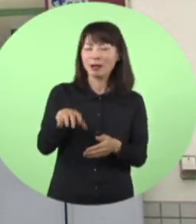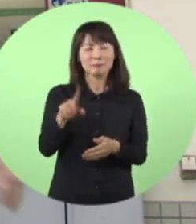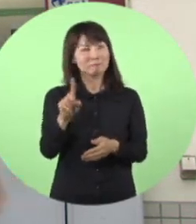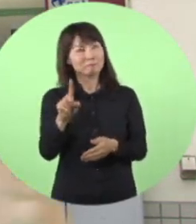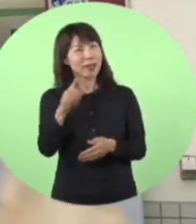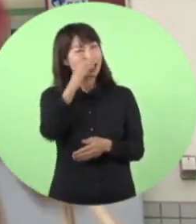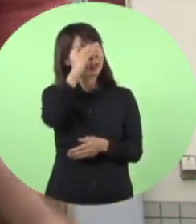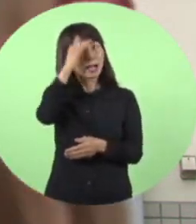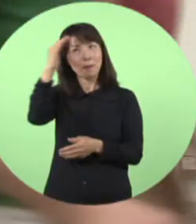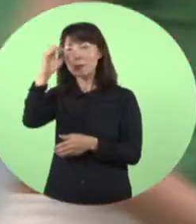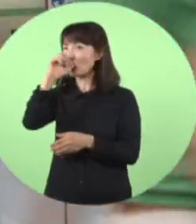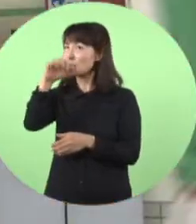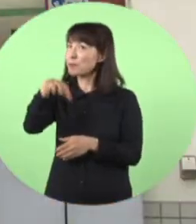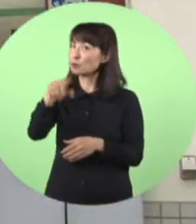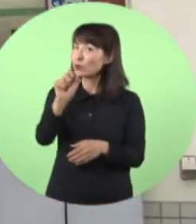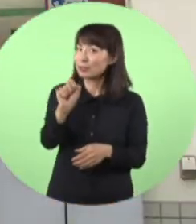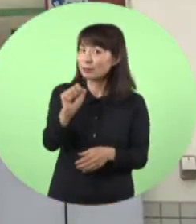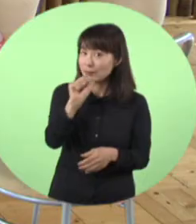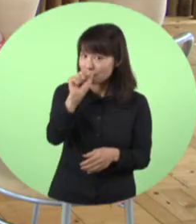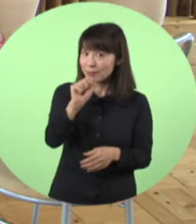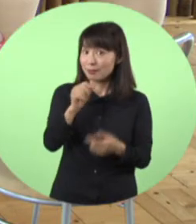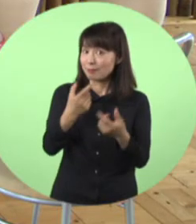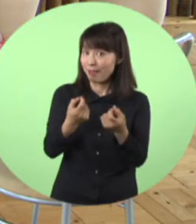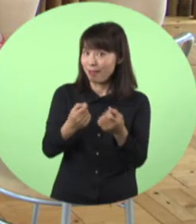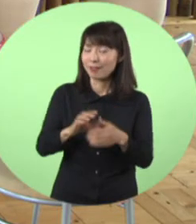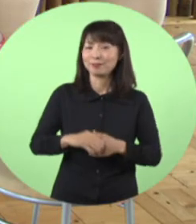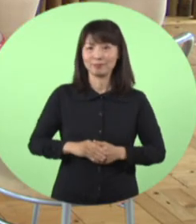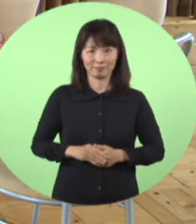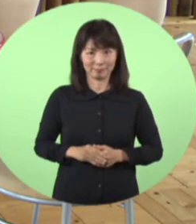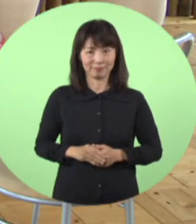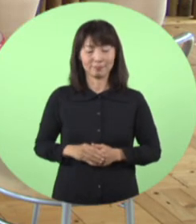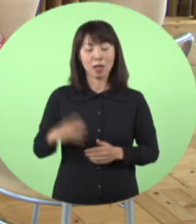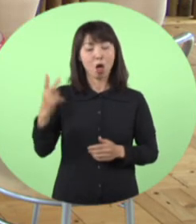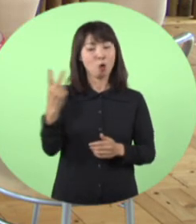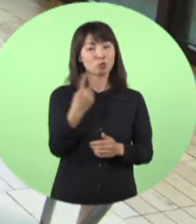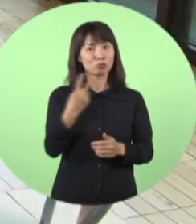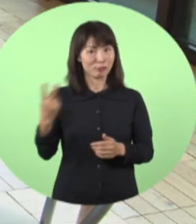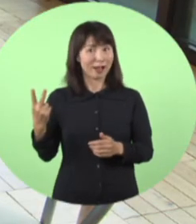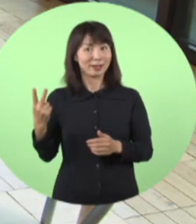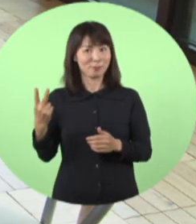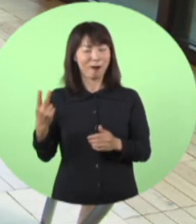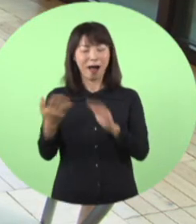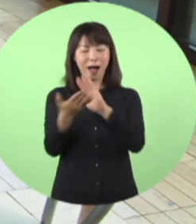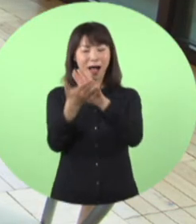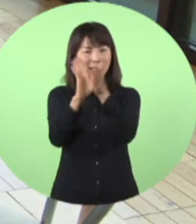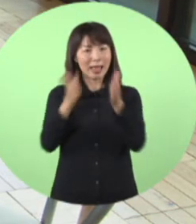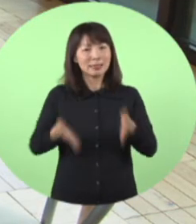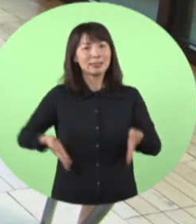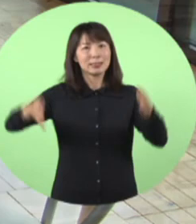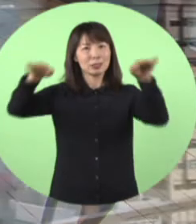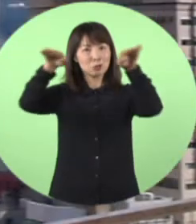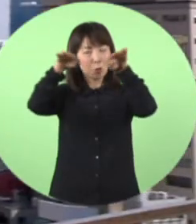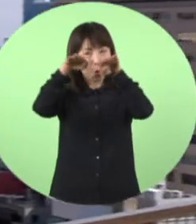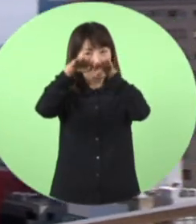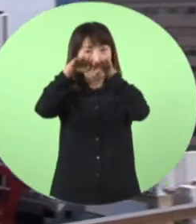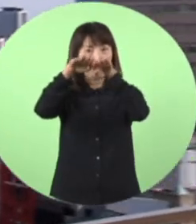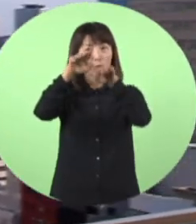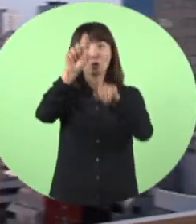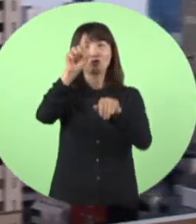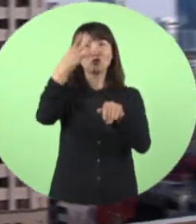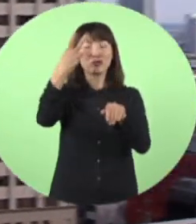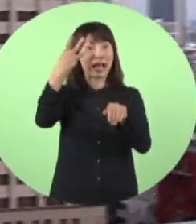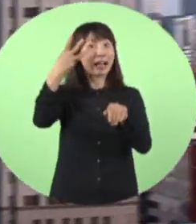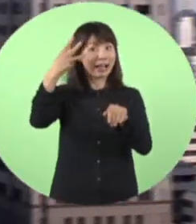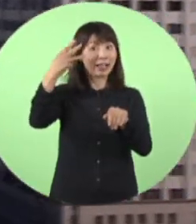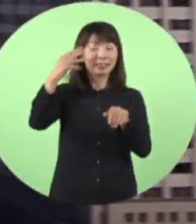い、行きましょう。 ワイワイコンビが向かったのは緑展望園。ご覧のような素晴らしい